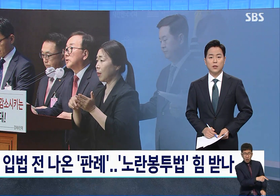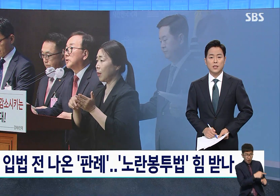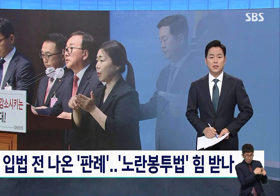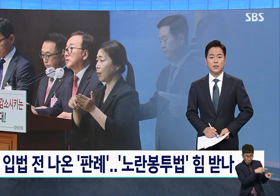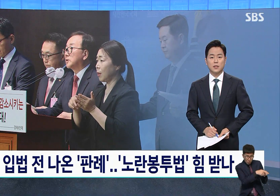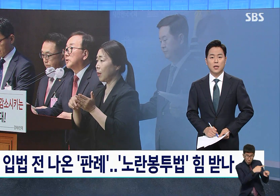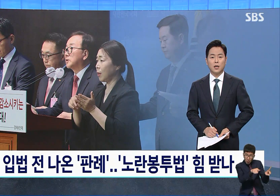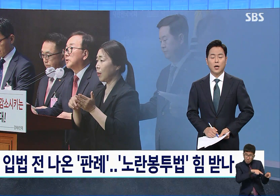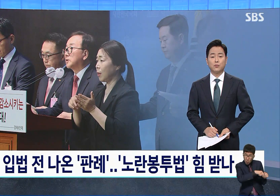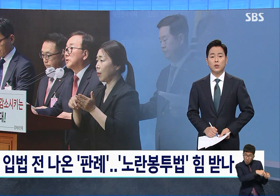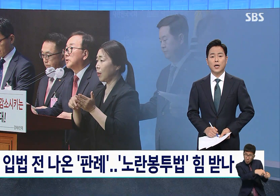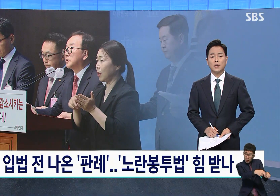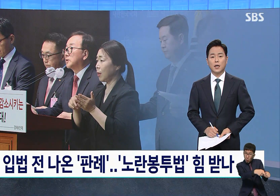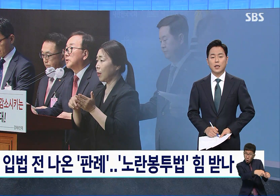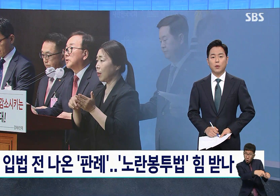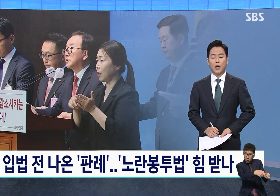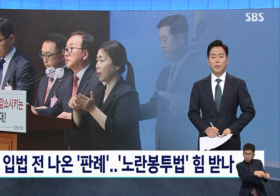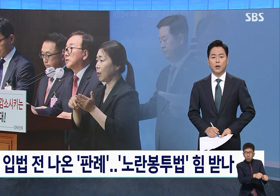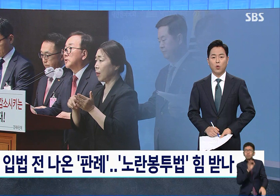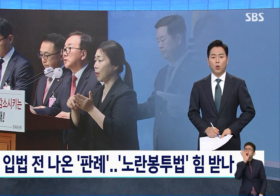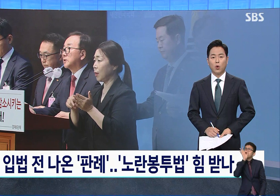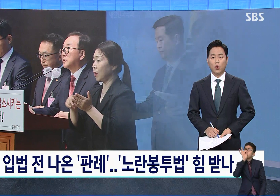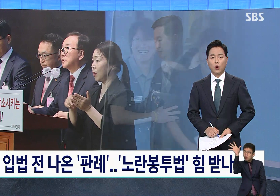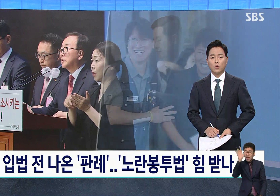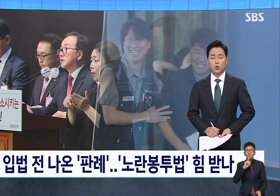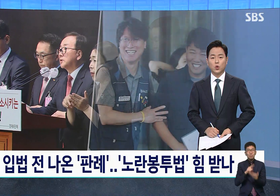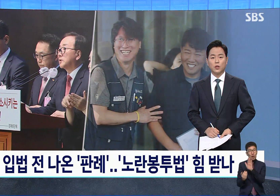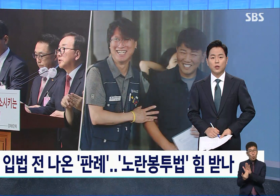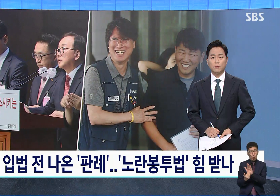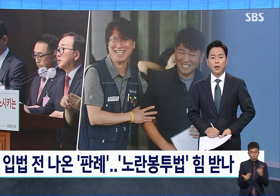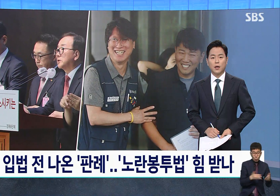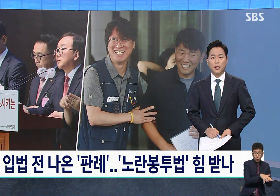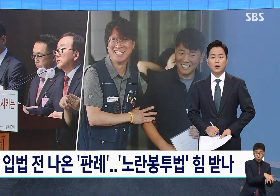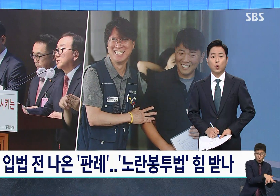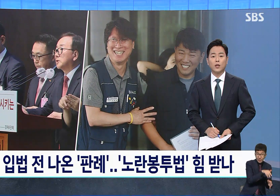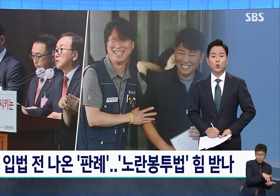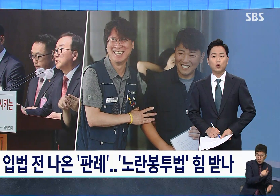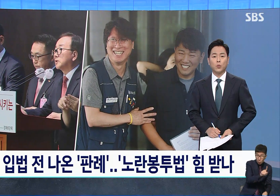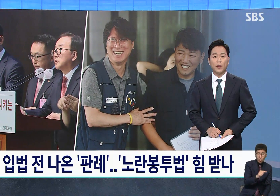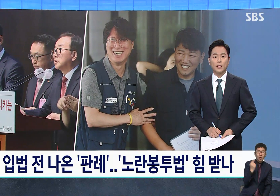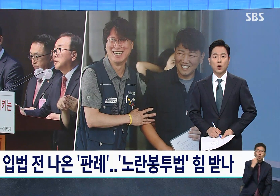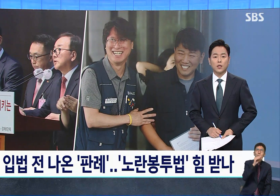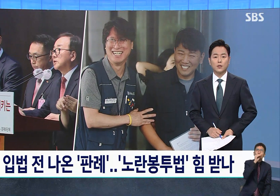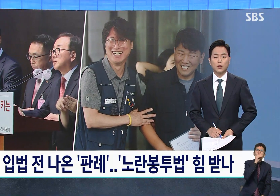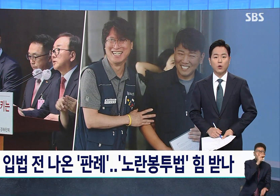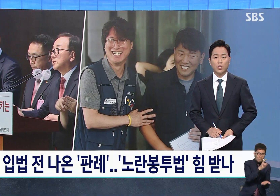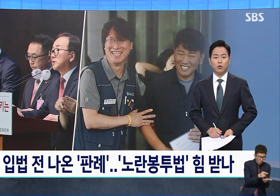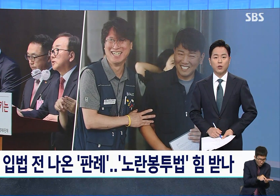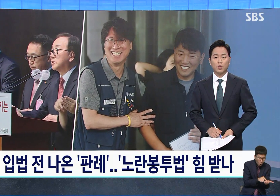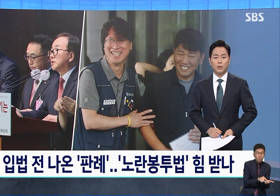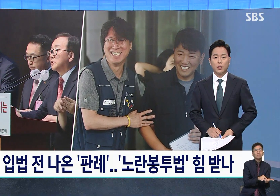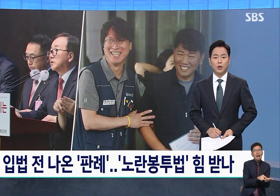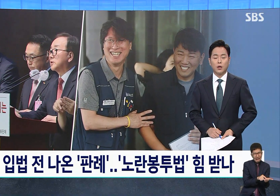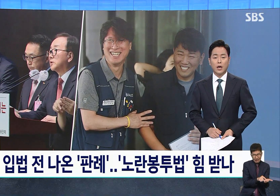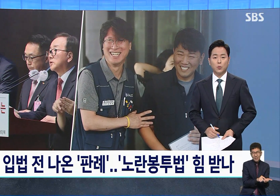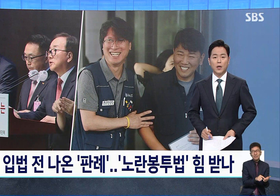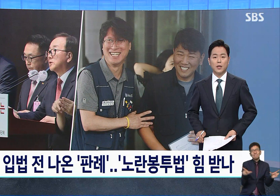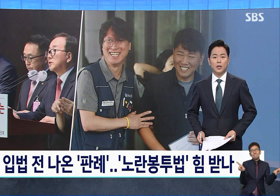건 사실상 불가능하다며 반발했고, 노조는 이른바 노란봉투법의 정당성이 확인된